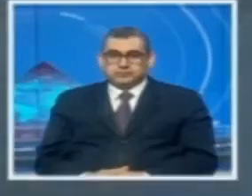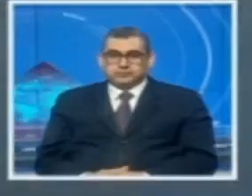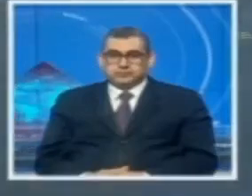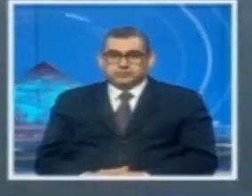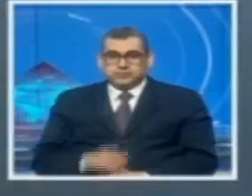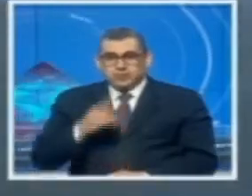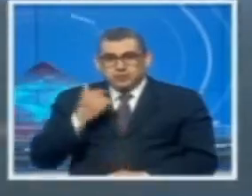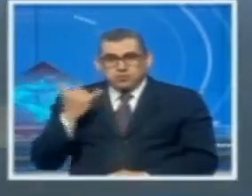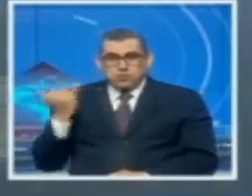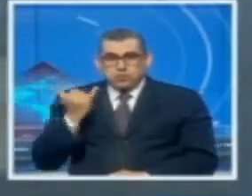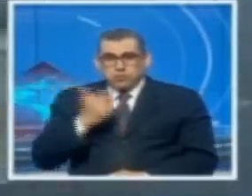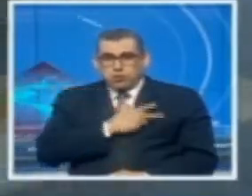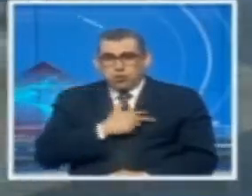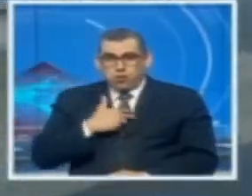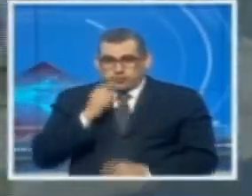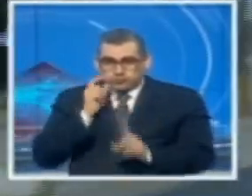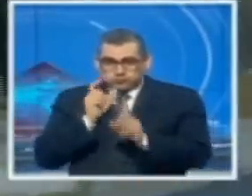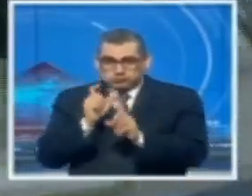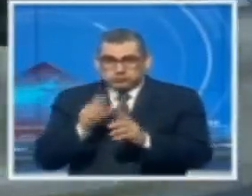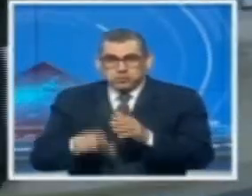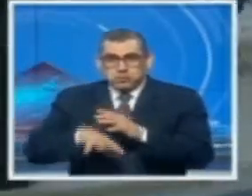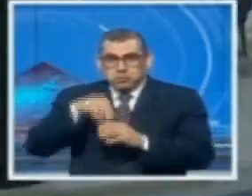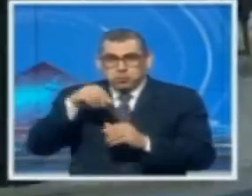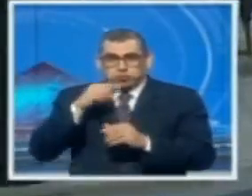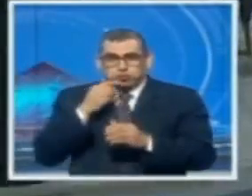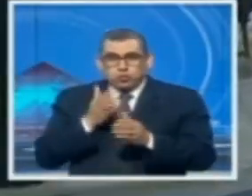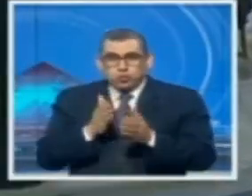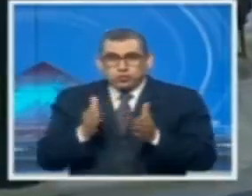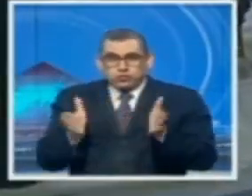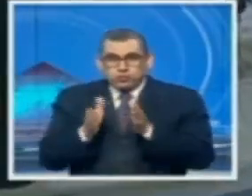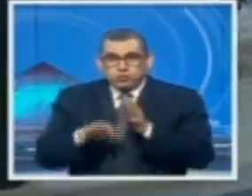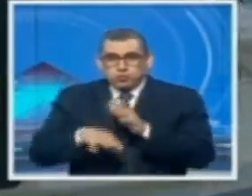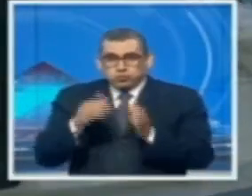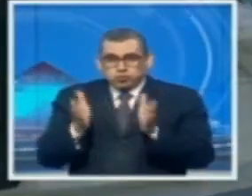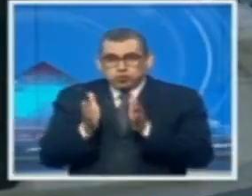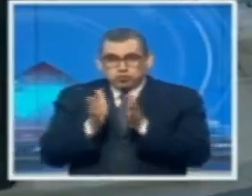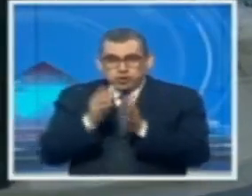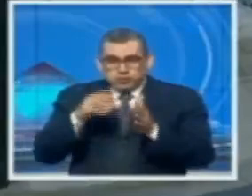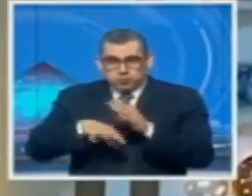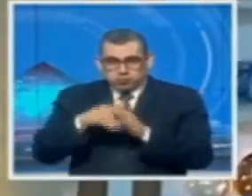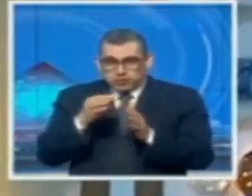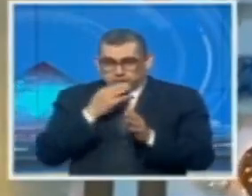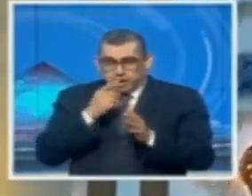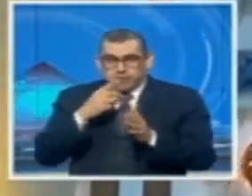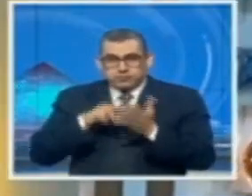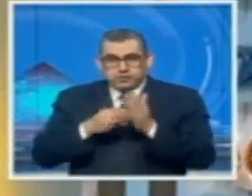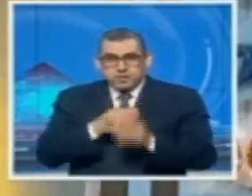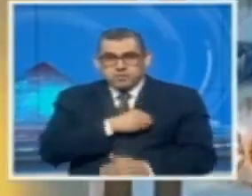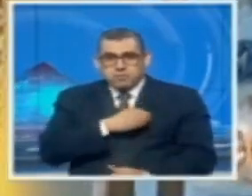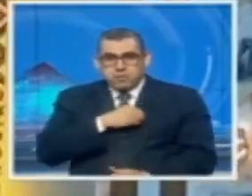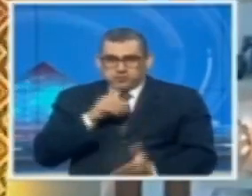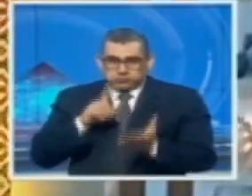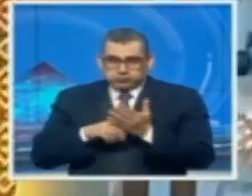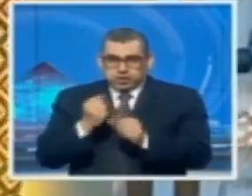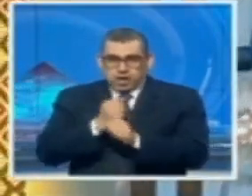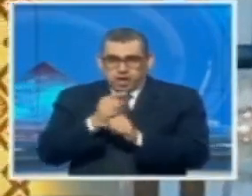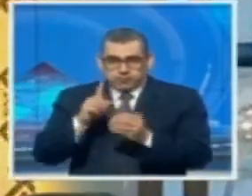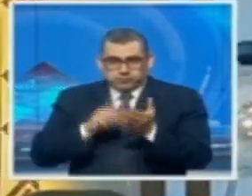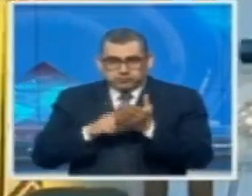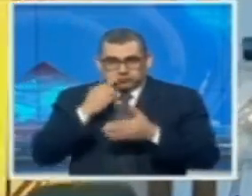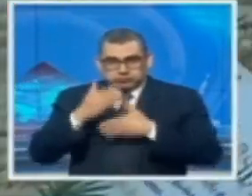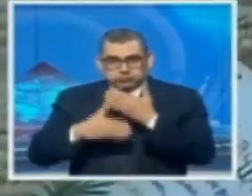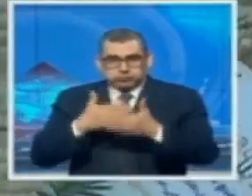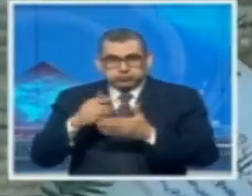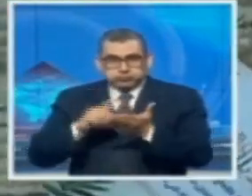اهتماما من الدولة بقطاع المشروعات المتوسطة والصغيرة ومتناهية الصغر وإيمانا بالدور الحيوي الذي يلعبه